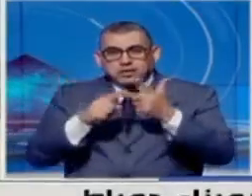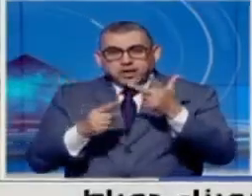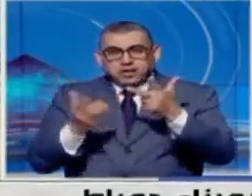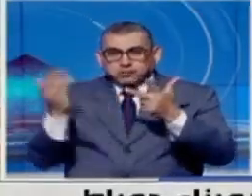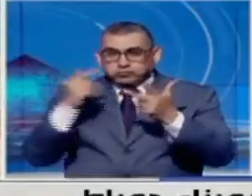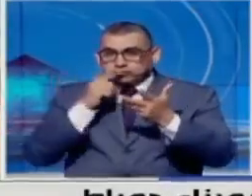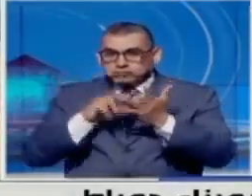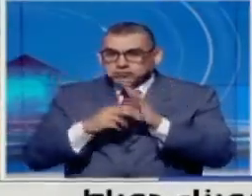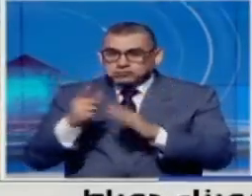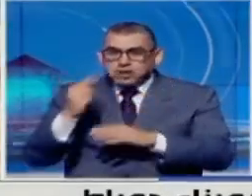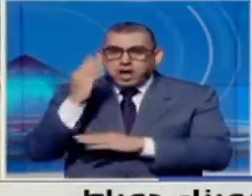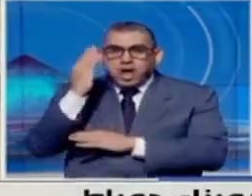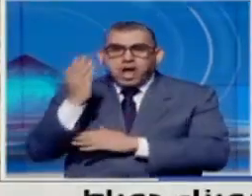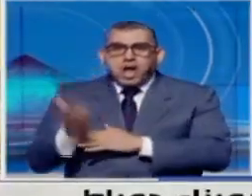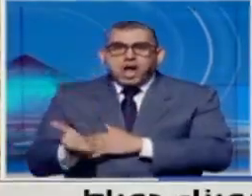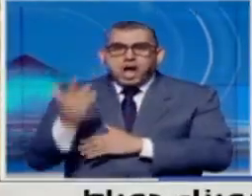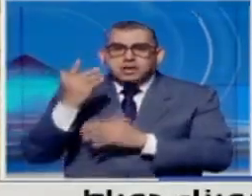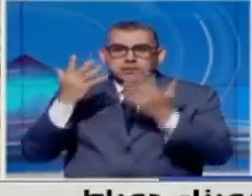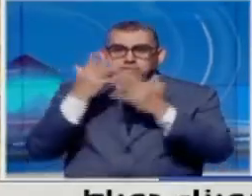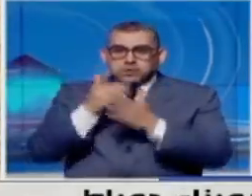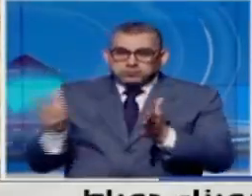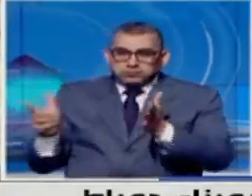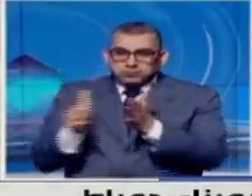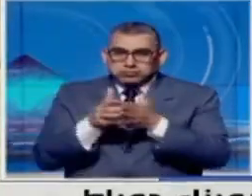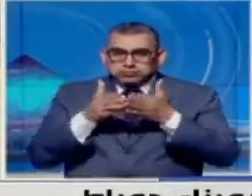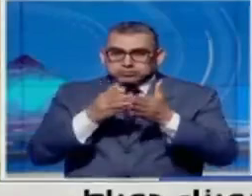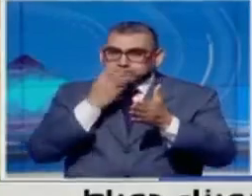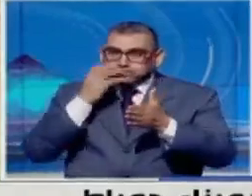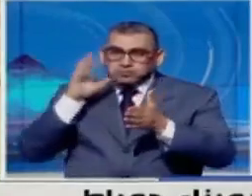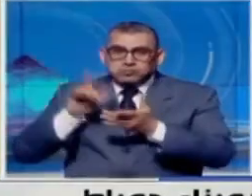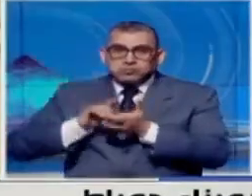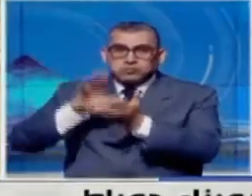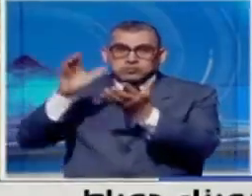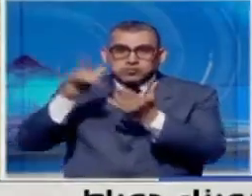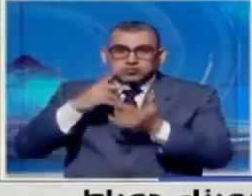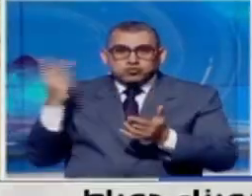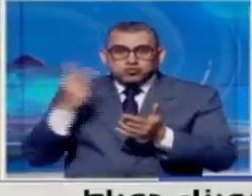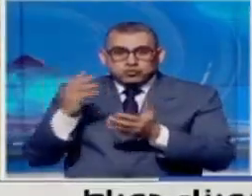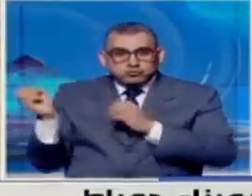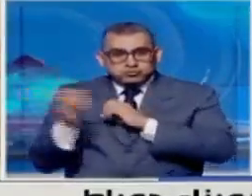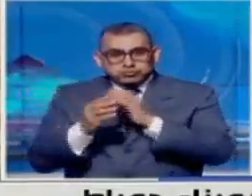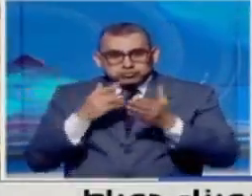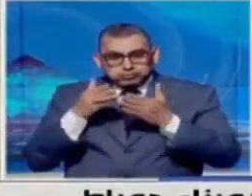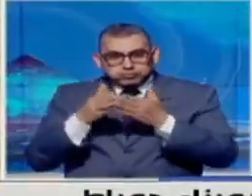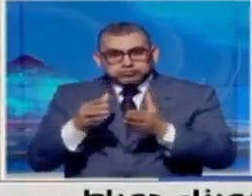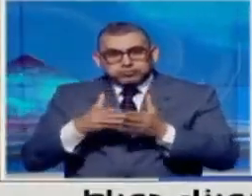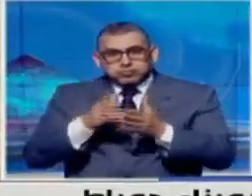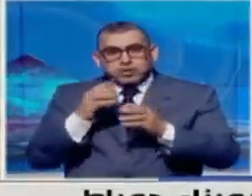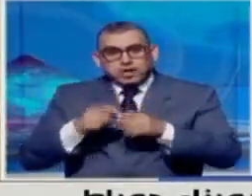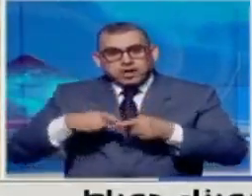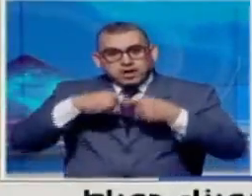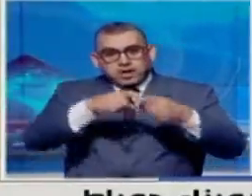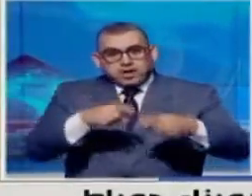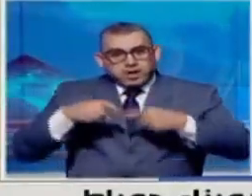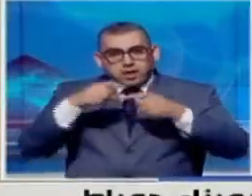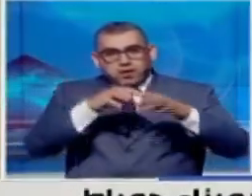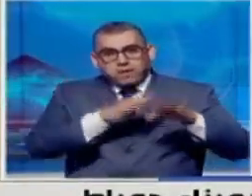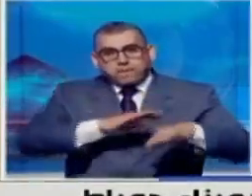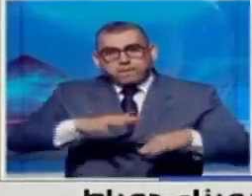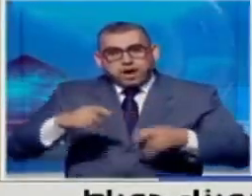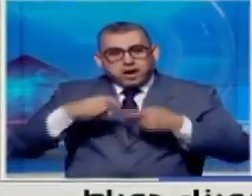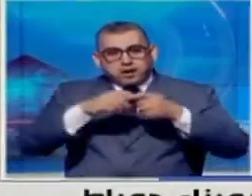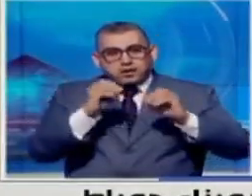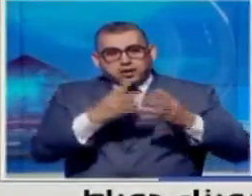لتكون من اهم واكبر محطات الحاويات للصادر والوارد والترانزيت وتفريغ الحاويات في حوض